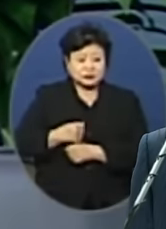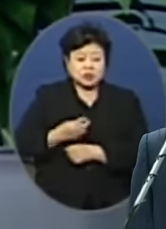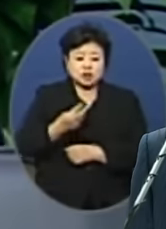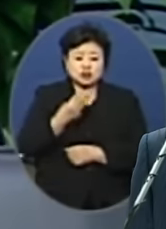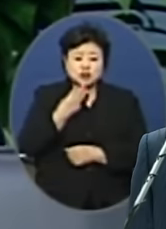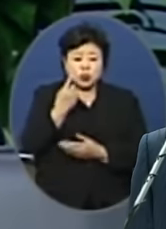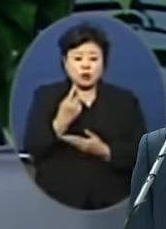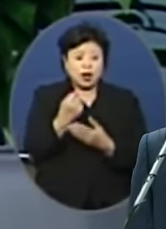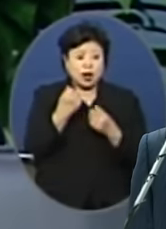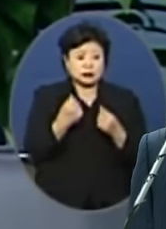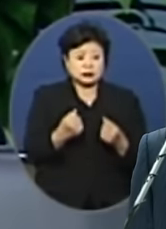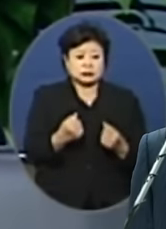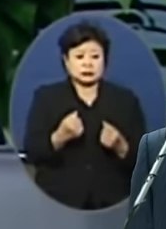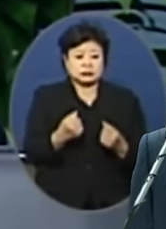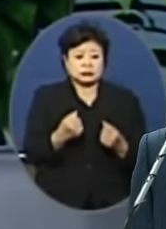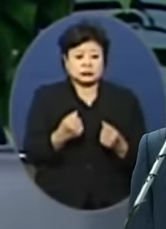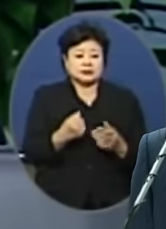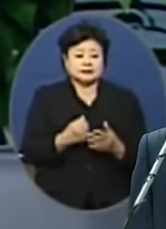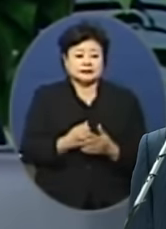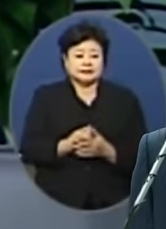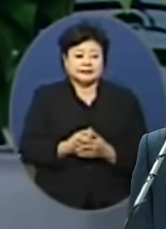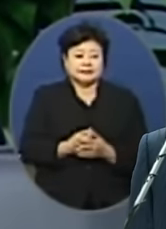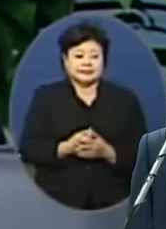있어요. 그러니